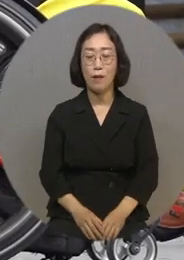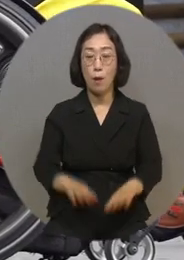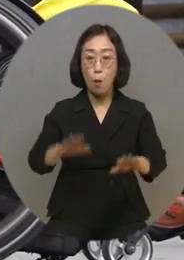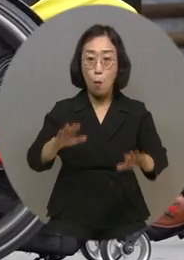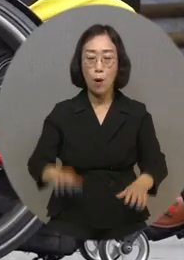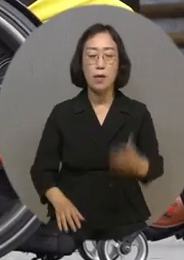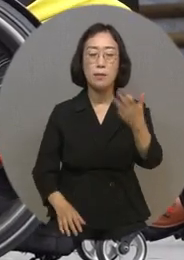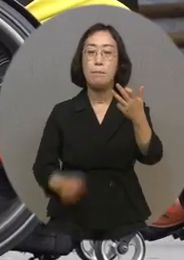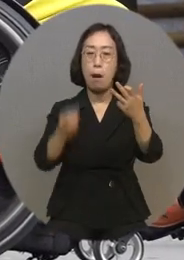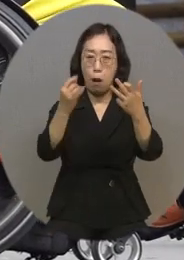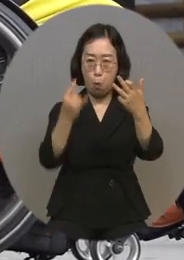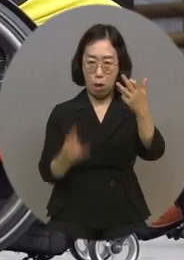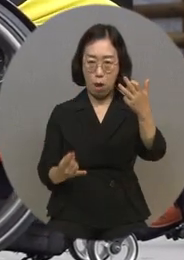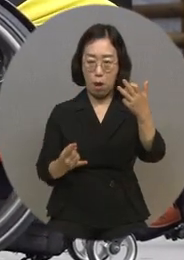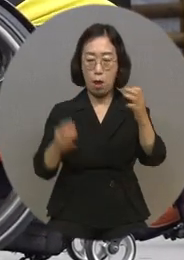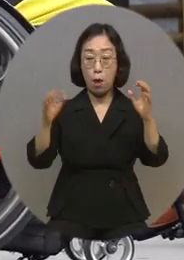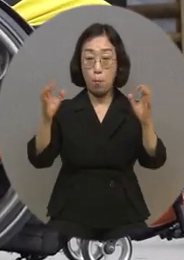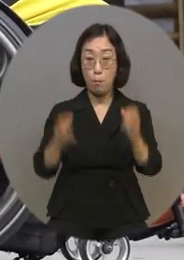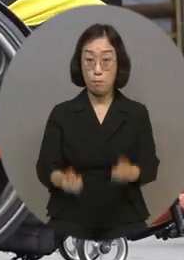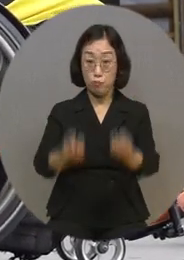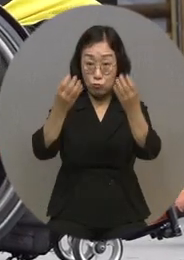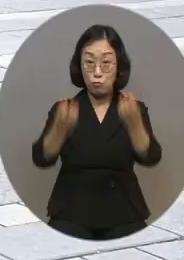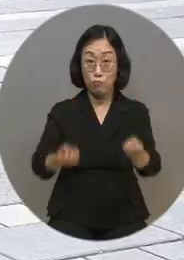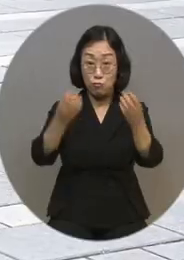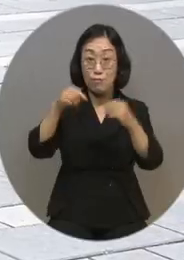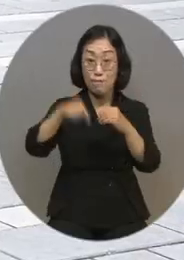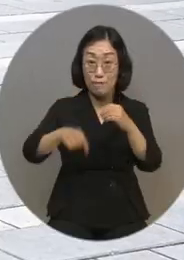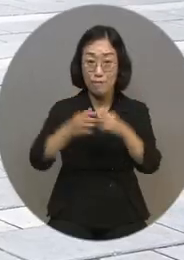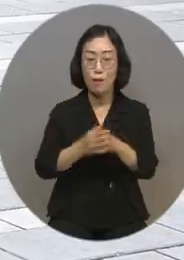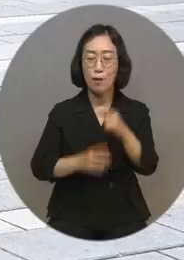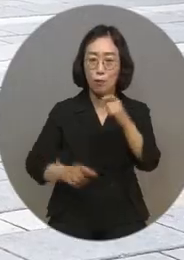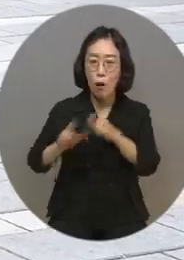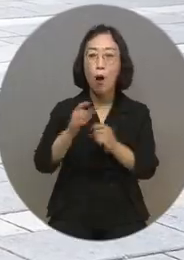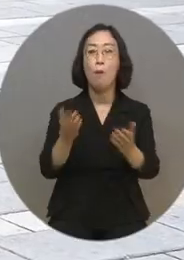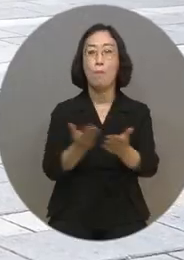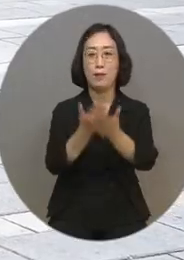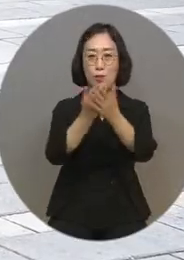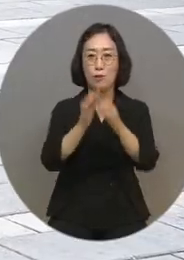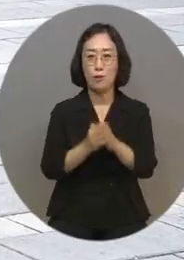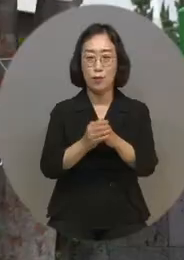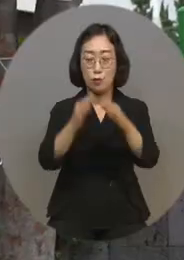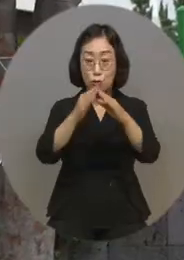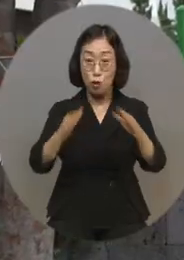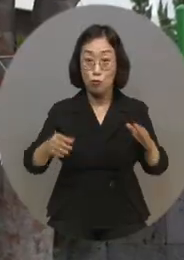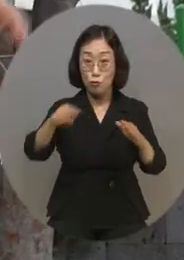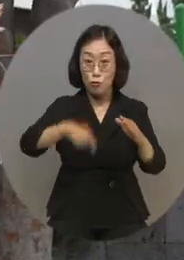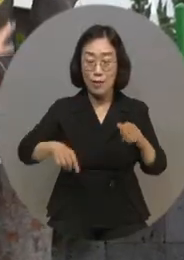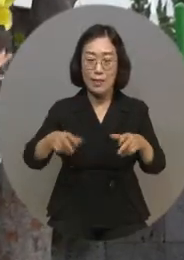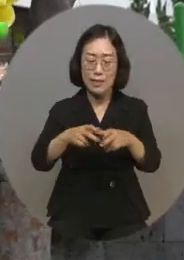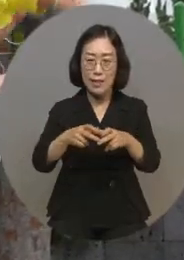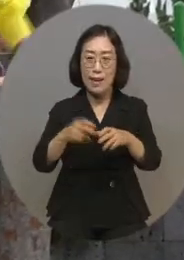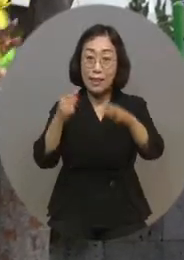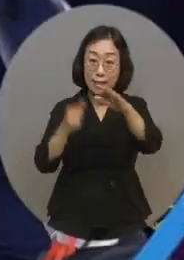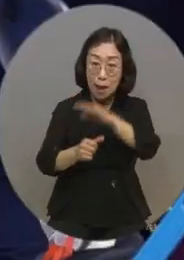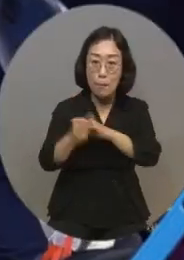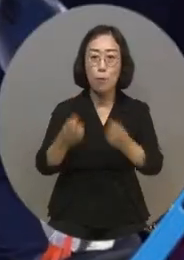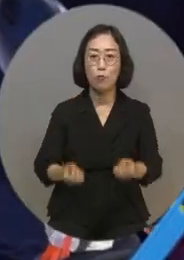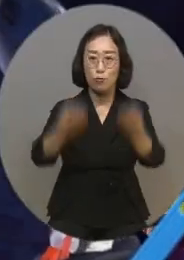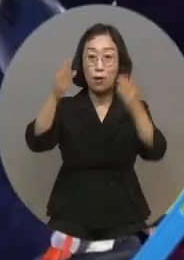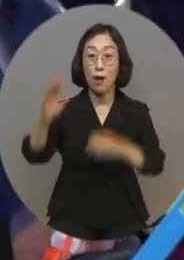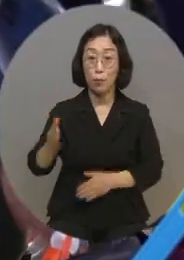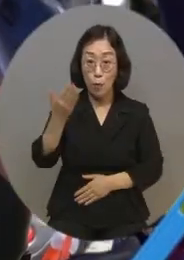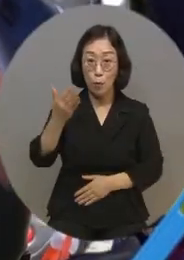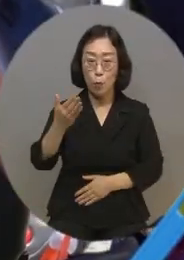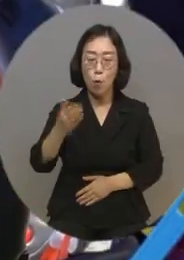올해로 제18회째를 맞는 전국 장애인 가요제가 한층 더 발전하여 전주의 장애인 대표 행사로 알려지고